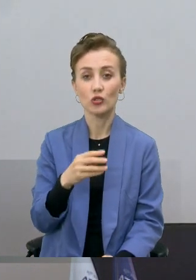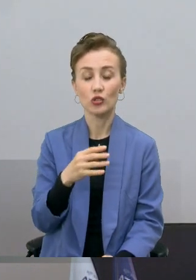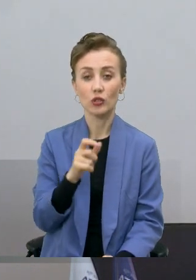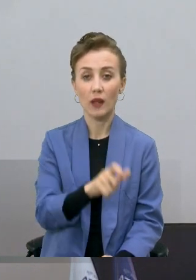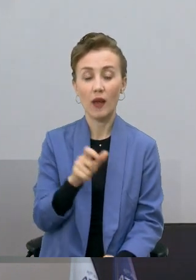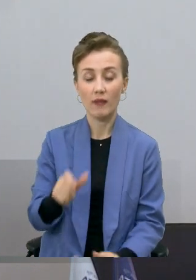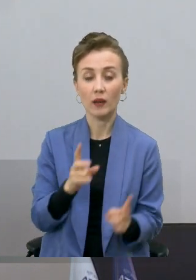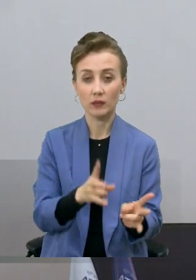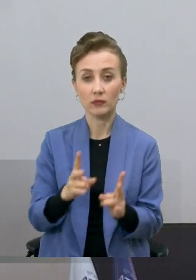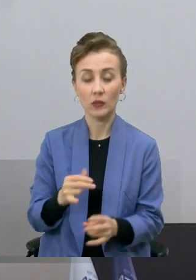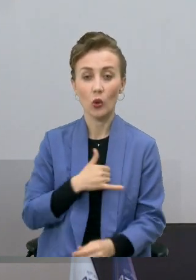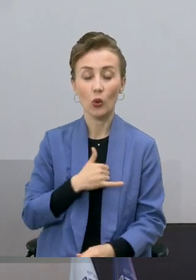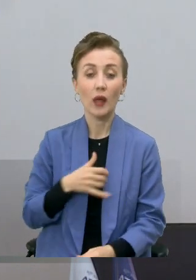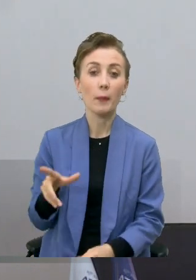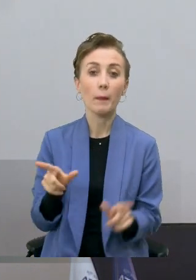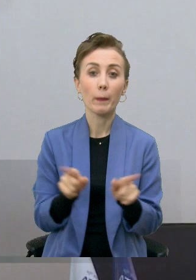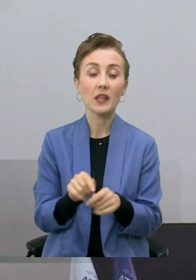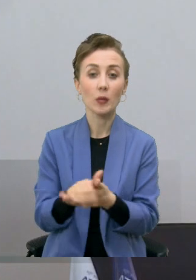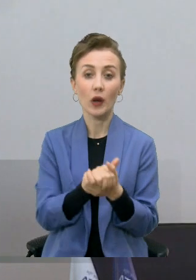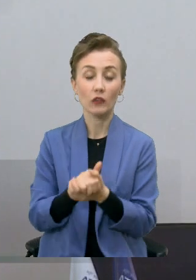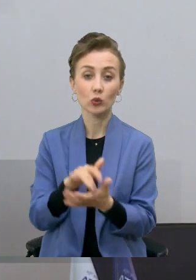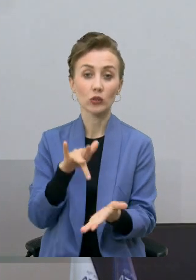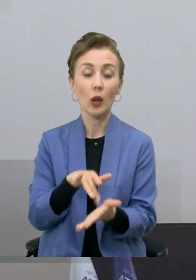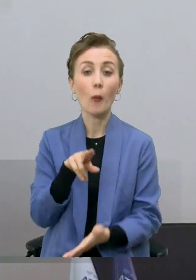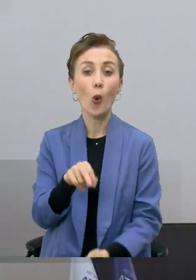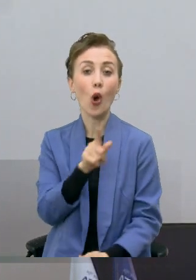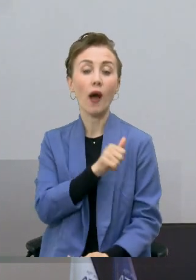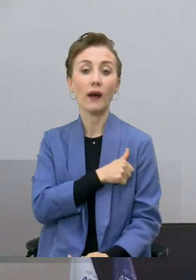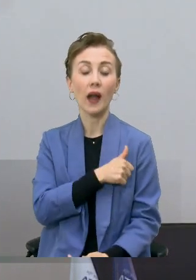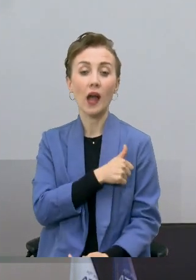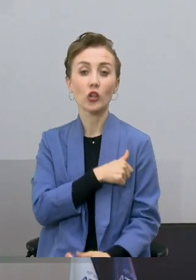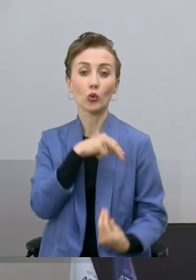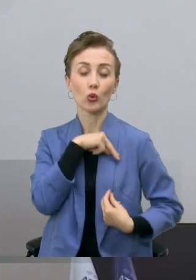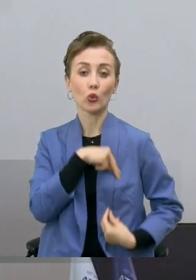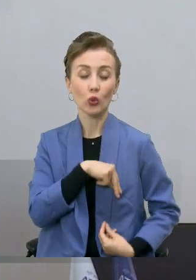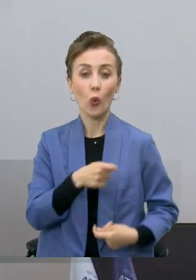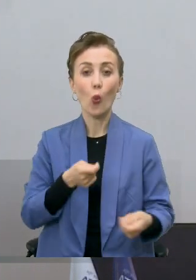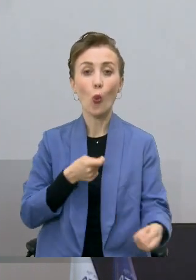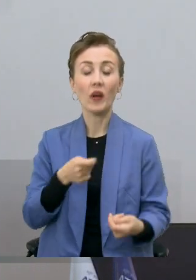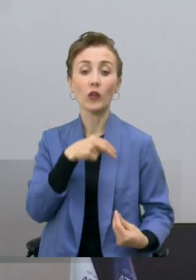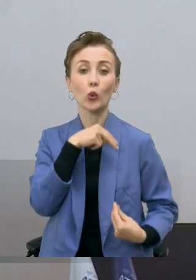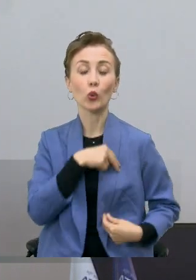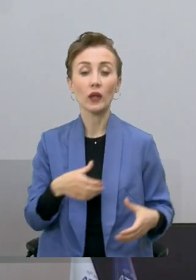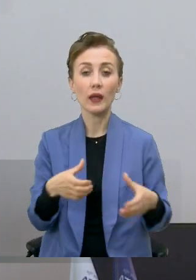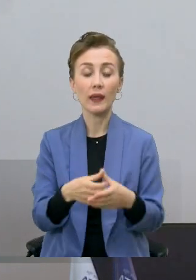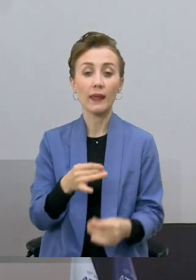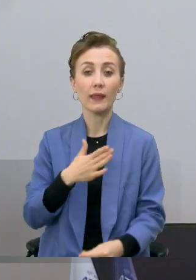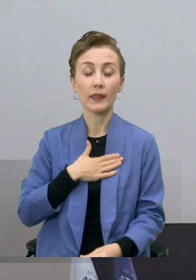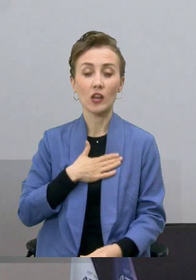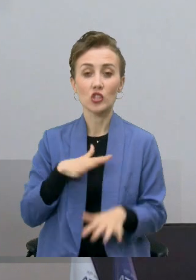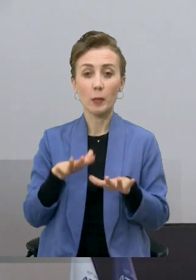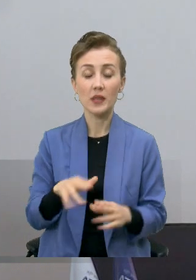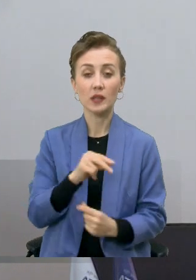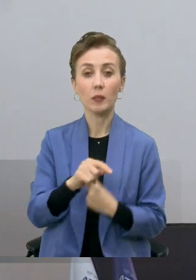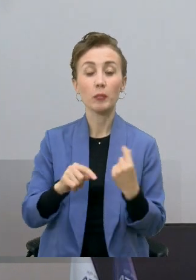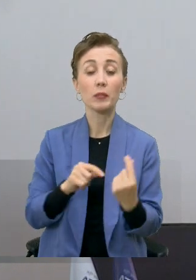с профсоюзным центром по охране труда, управлением трудовой инспекции непосредственно и нашими субъектами предпринимательской